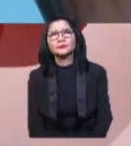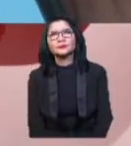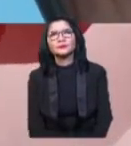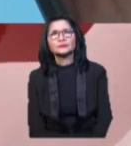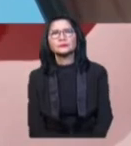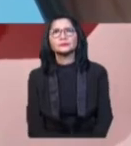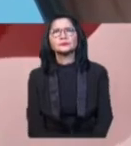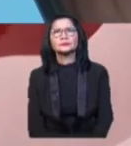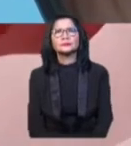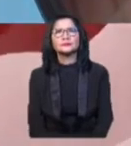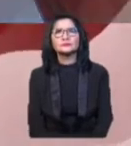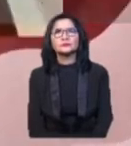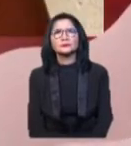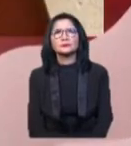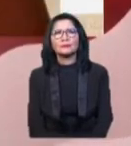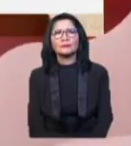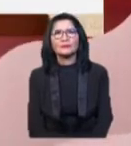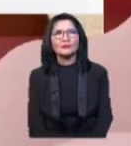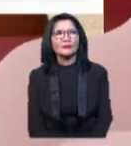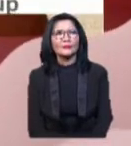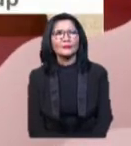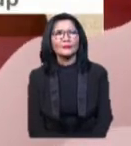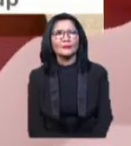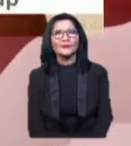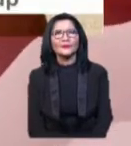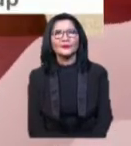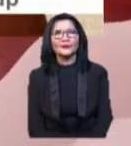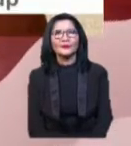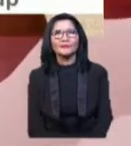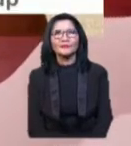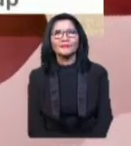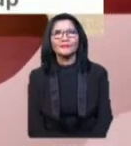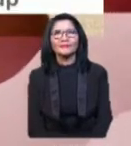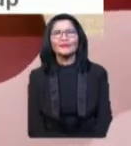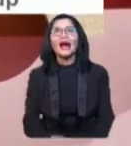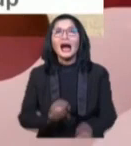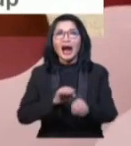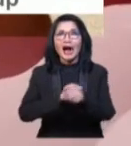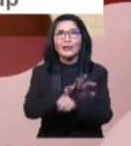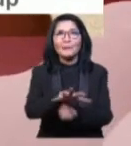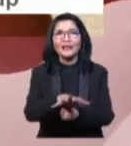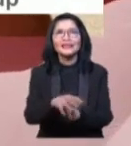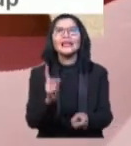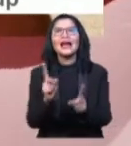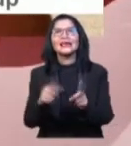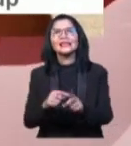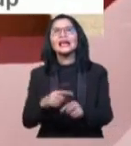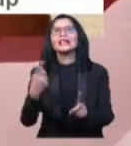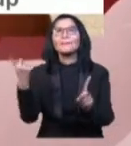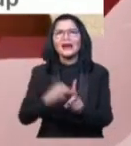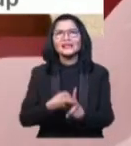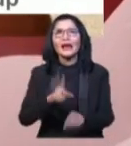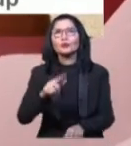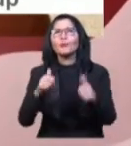Wow, Mas Andanu, the effect of kepepet is real. Aku suka banget quotes-nya, by the way.